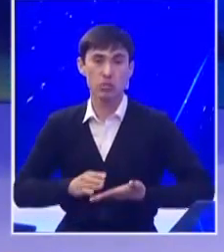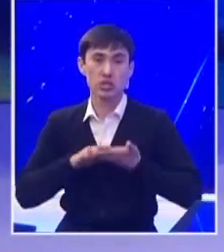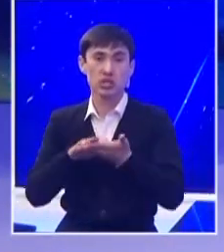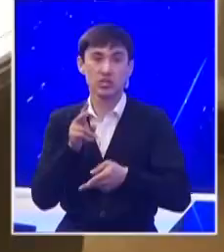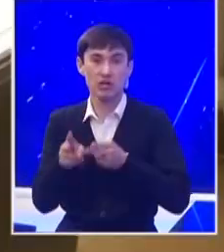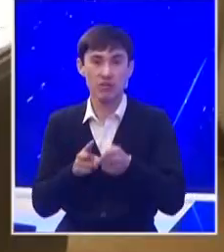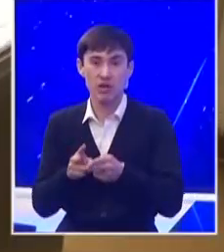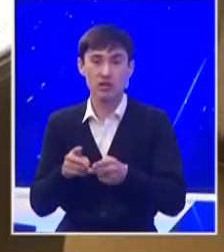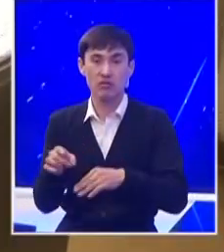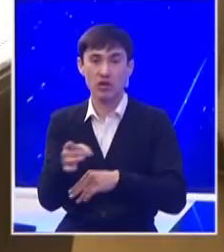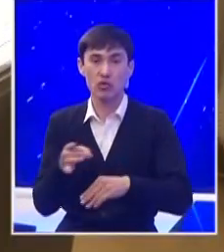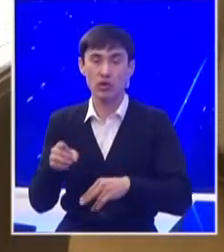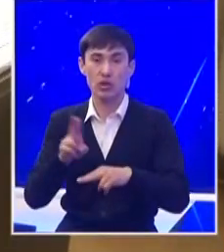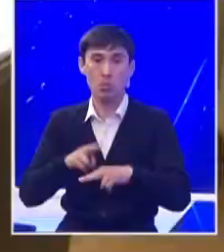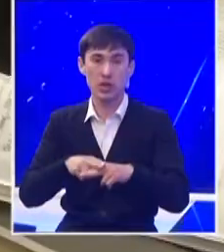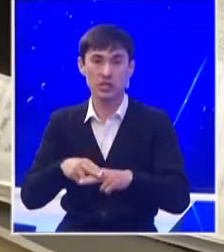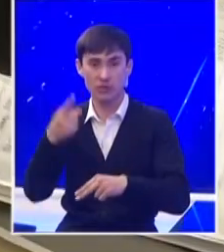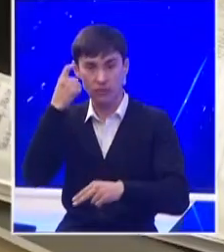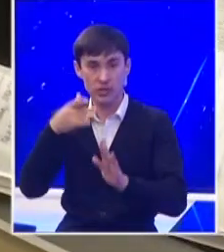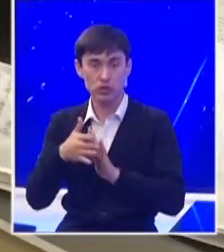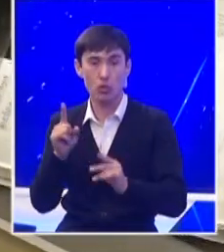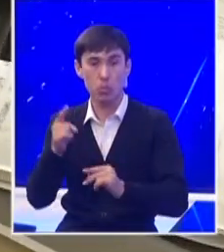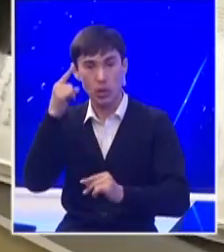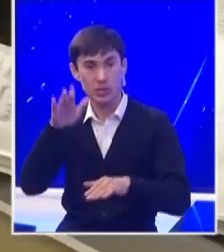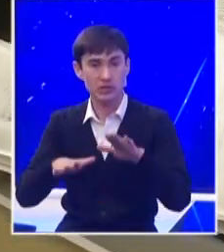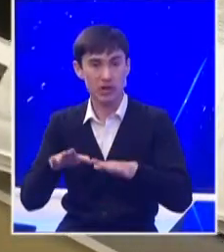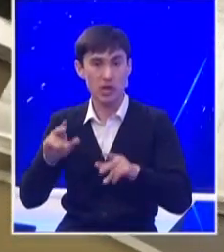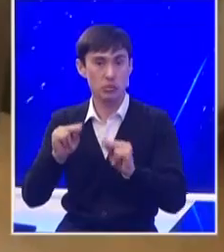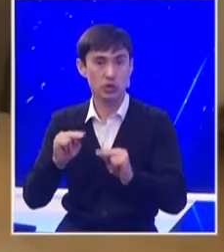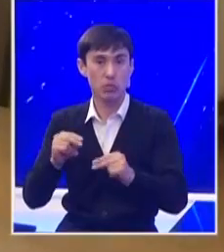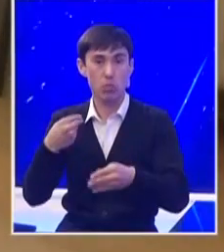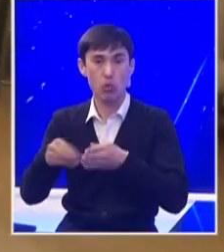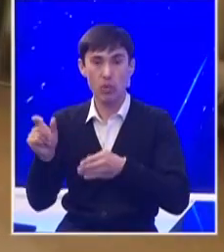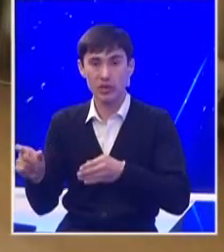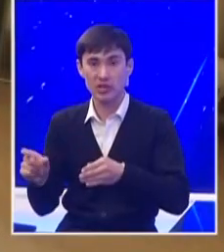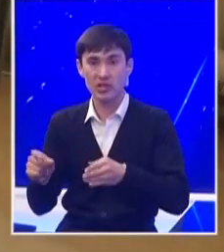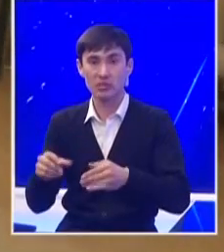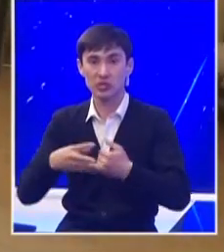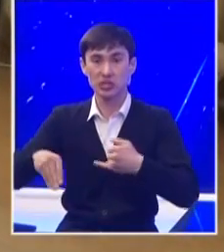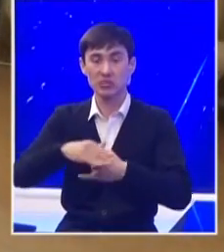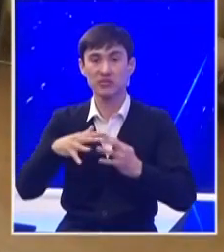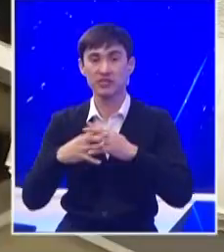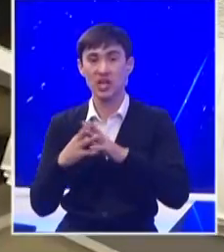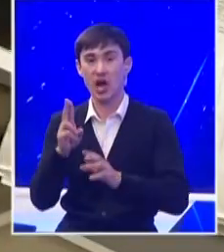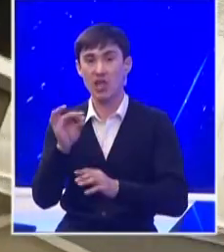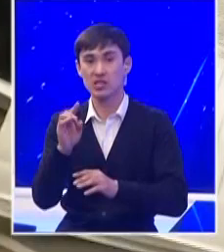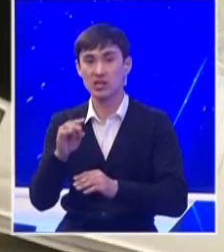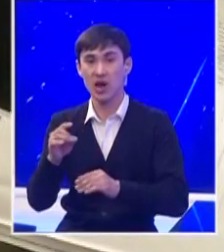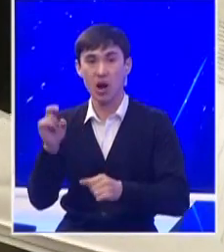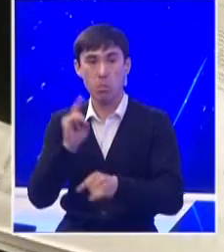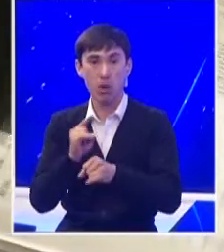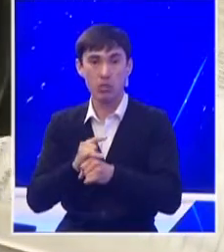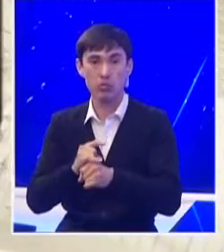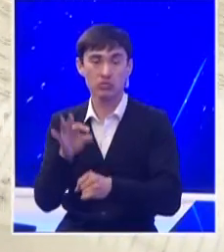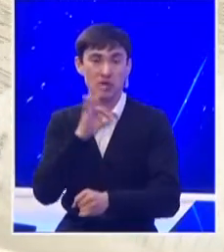заявлением в районное отделение полиции. Выяснилось, что подозреваемый обещал покупателям участки земли в селе Кайназар. Обманным путем он заработал